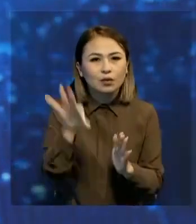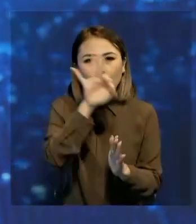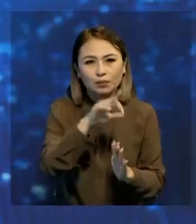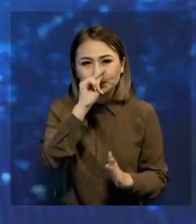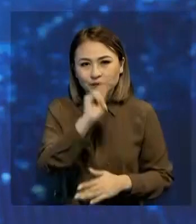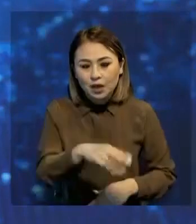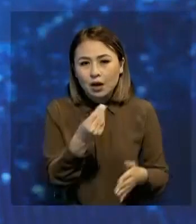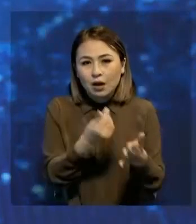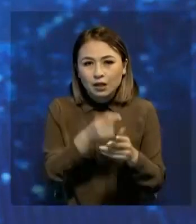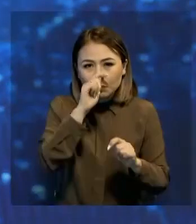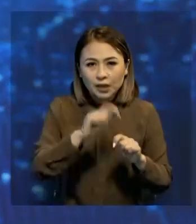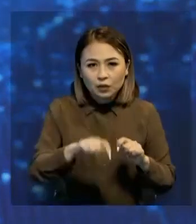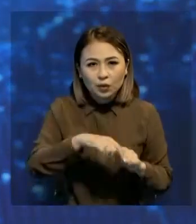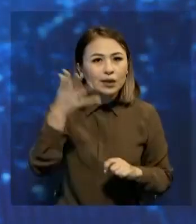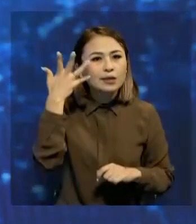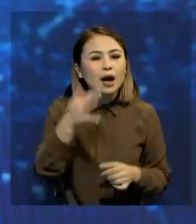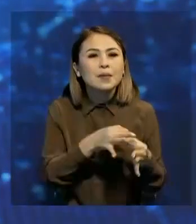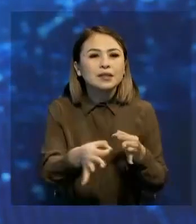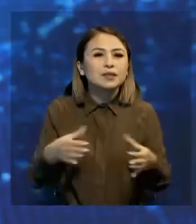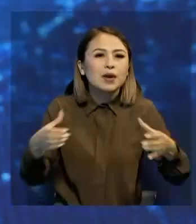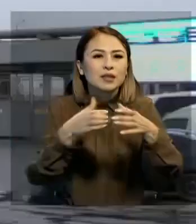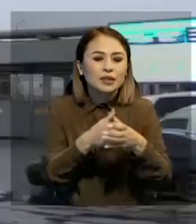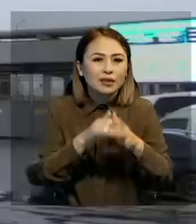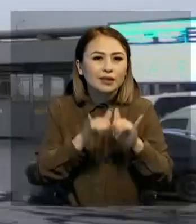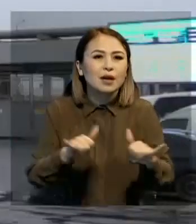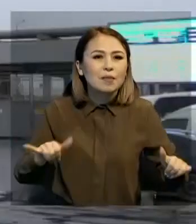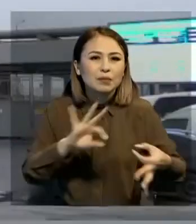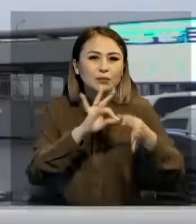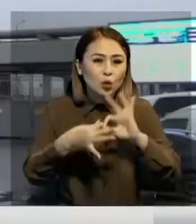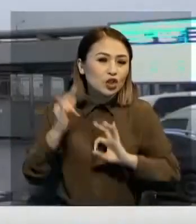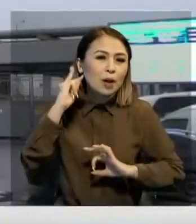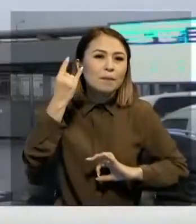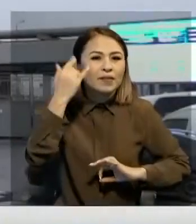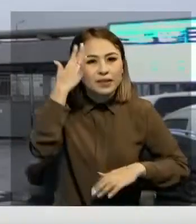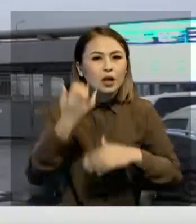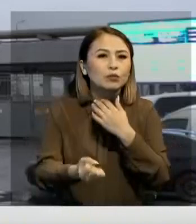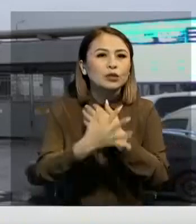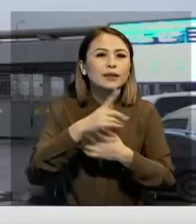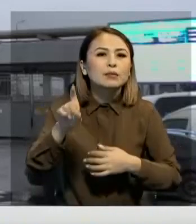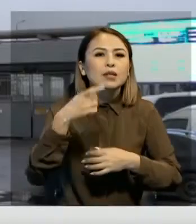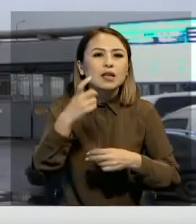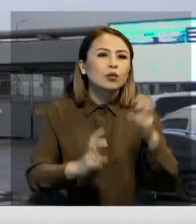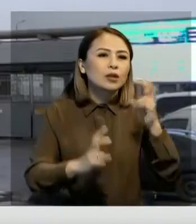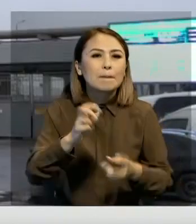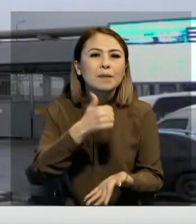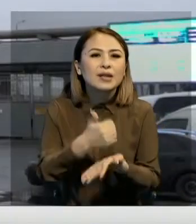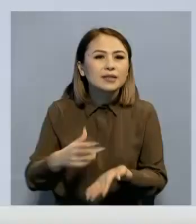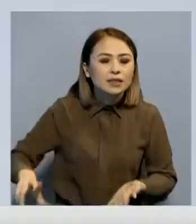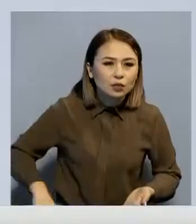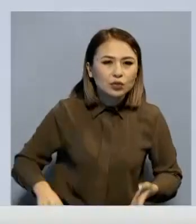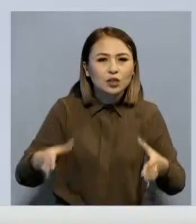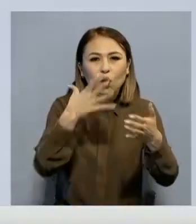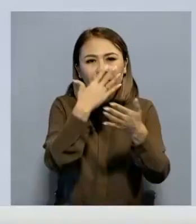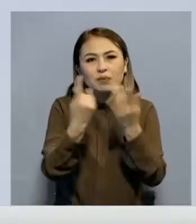айып тағылып отыр. Қаржы мониторинг агенттігінің аймақтық департаменті таратқан мәлімет бойынша, Павлодар мұнай химия зауытының бас